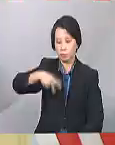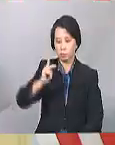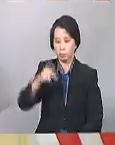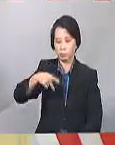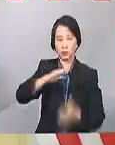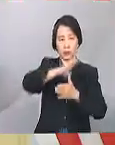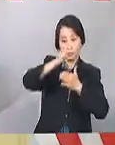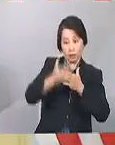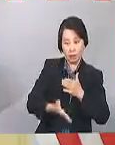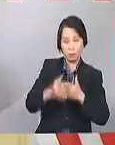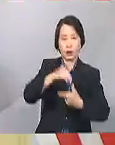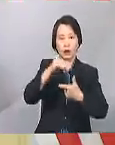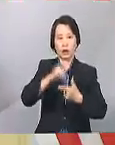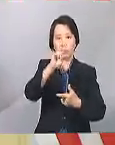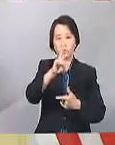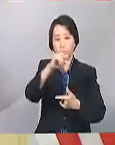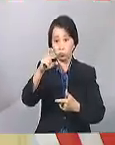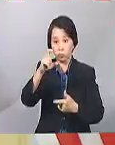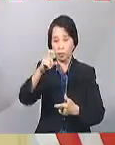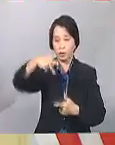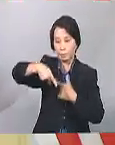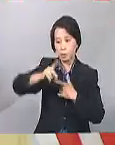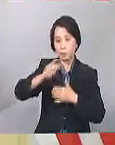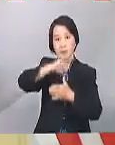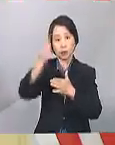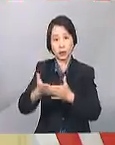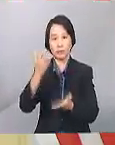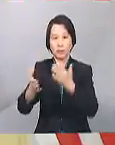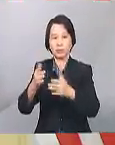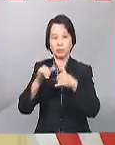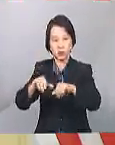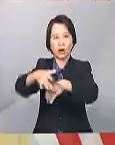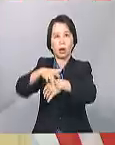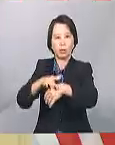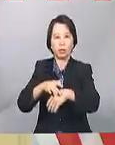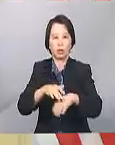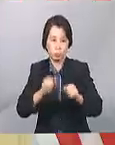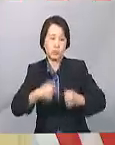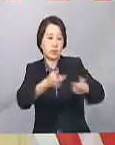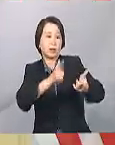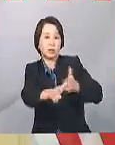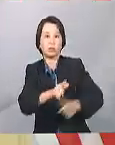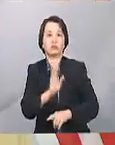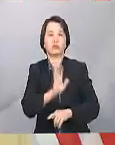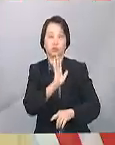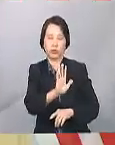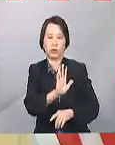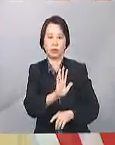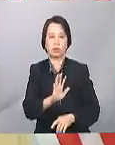ditamatkan ataupun dua bulan PKP ditamatkan, mungkin masih terlalu awal untuk kita benarkan. Tapi